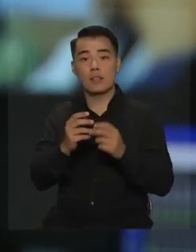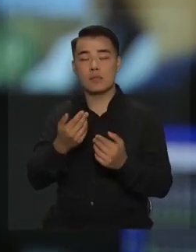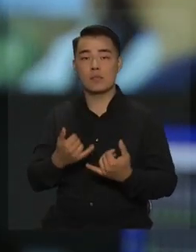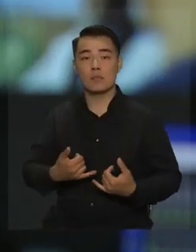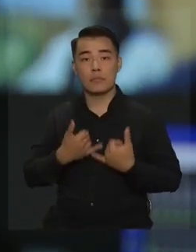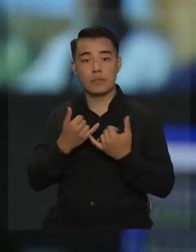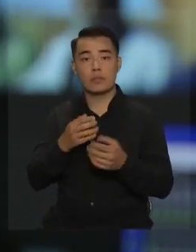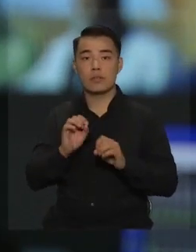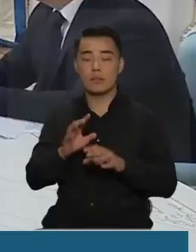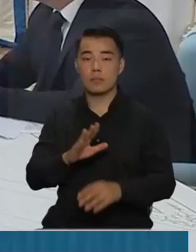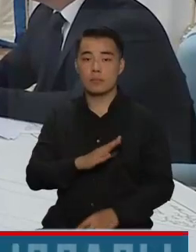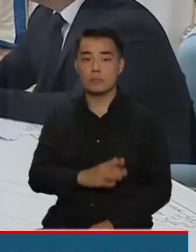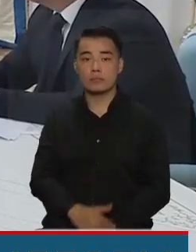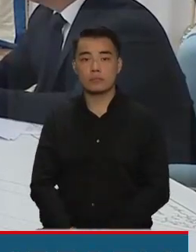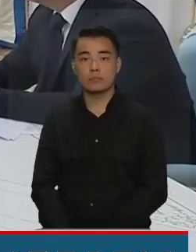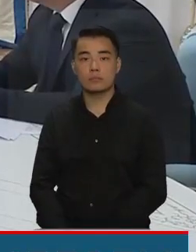айтты.